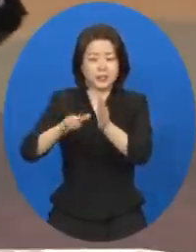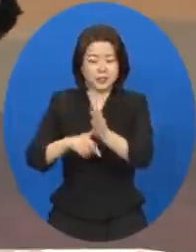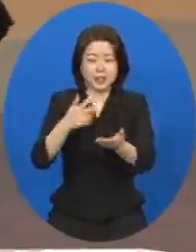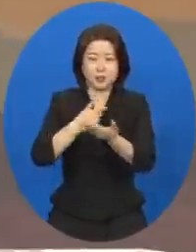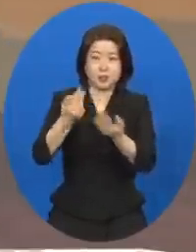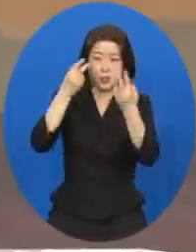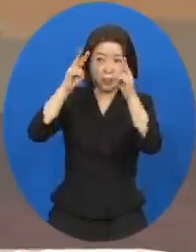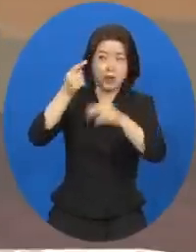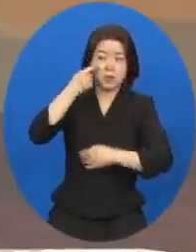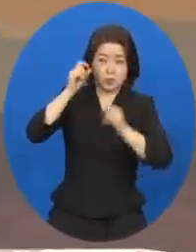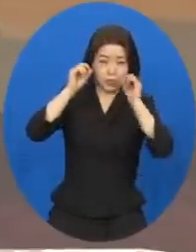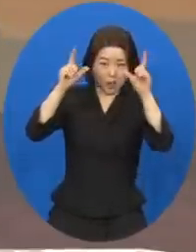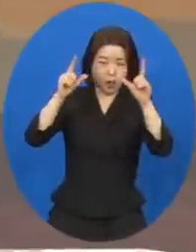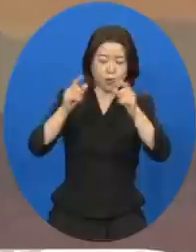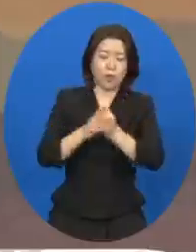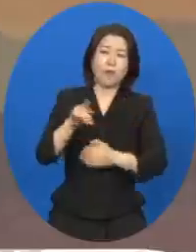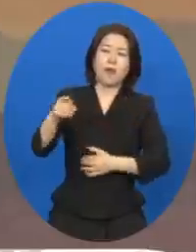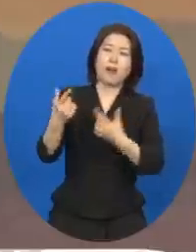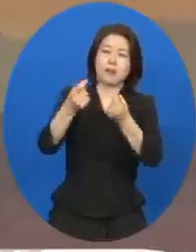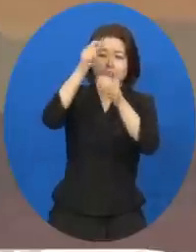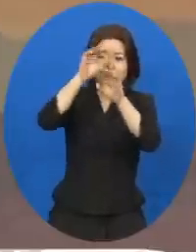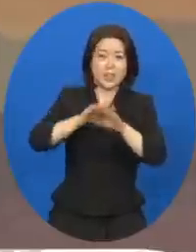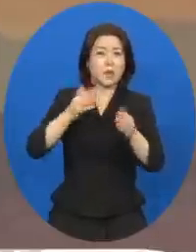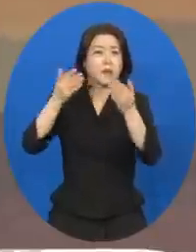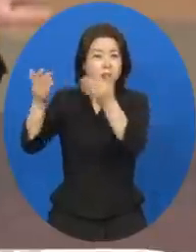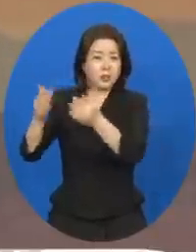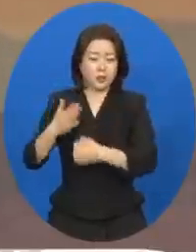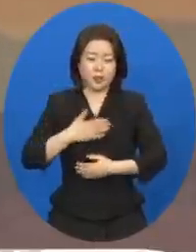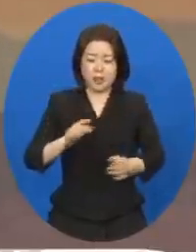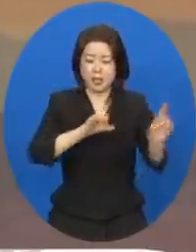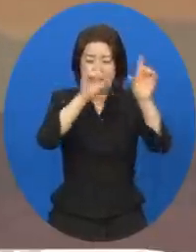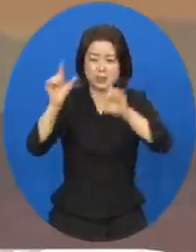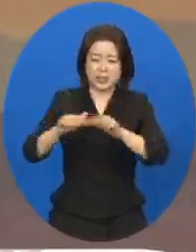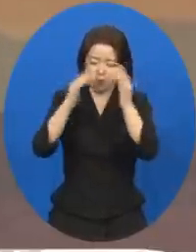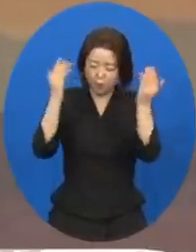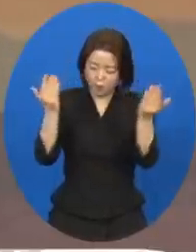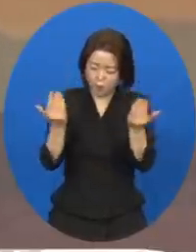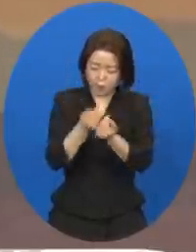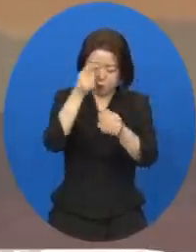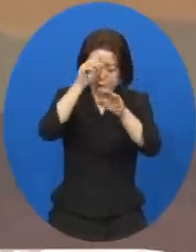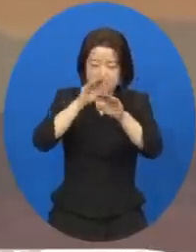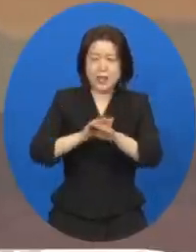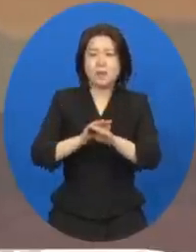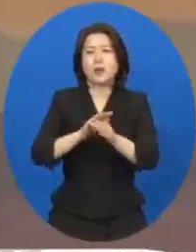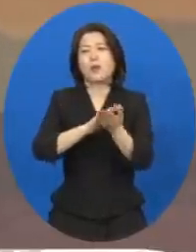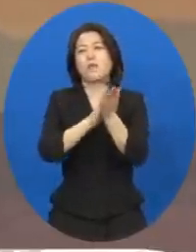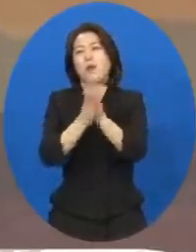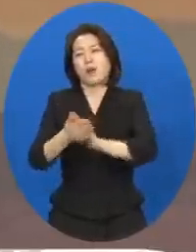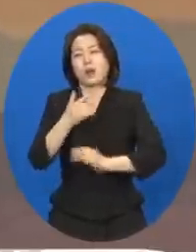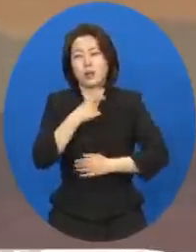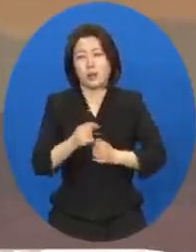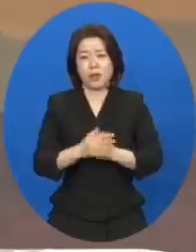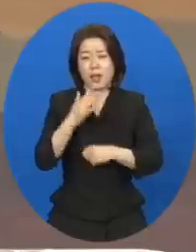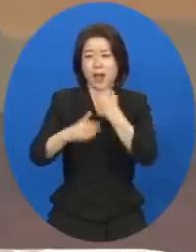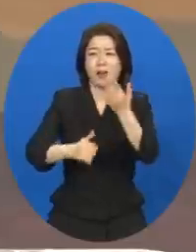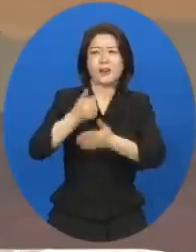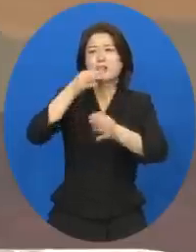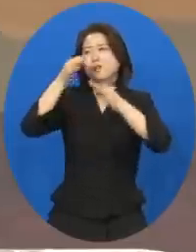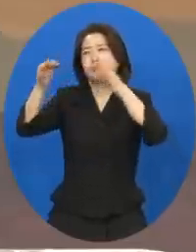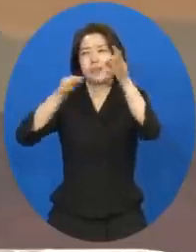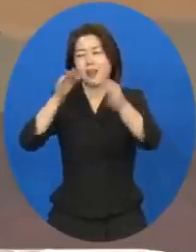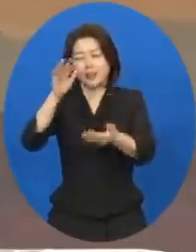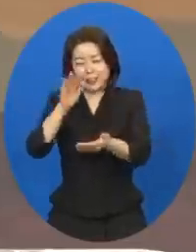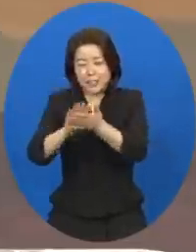열리고 그렇게 예배하고 내 삶 전체가 예배가 되기 원합니다. 하나님께 소리치고 그렇게